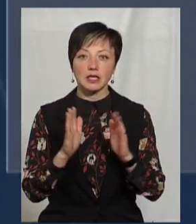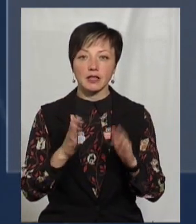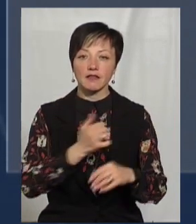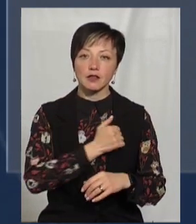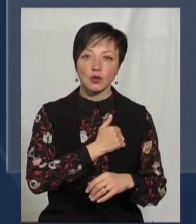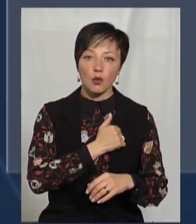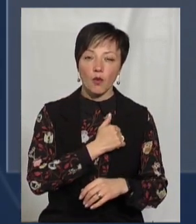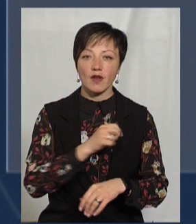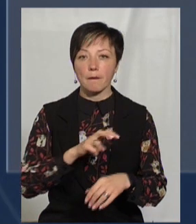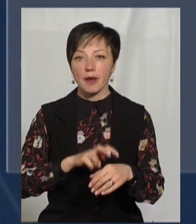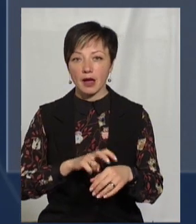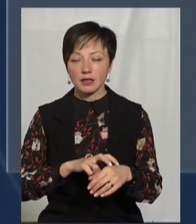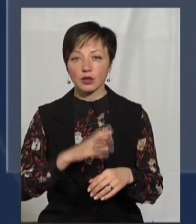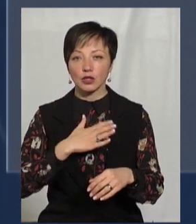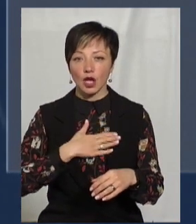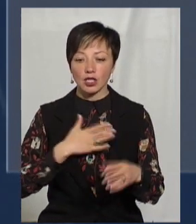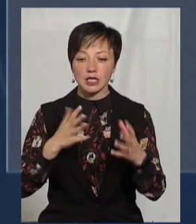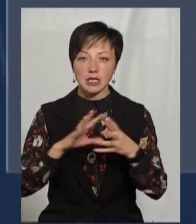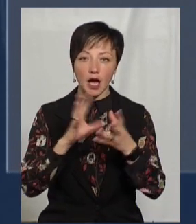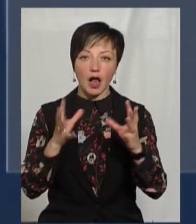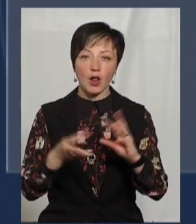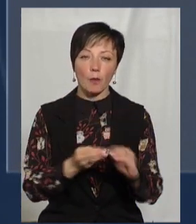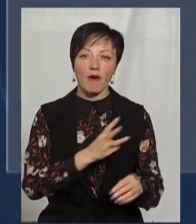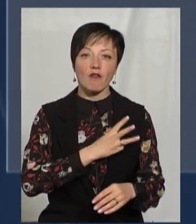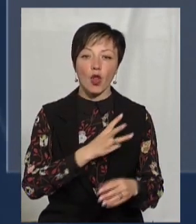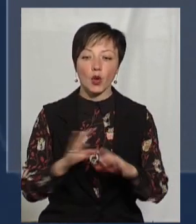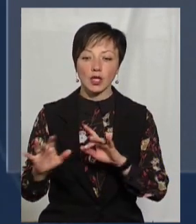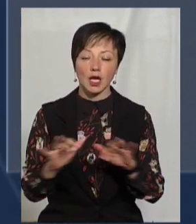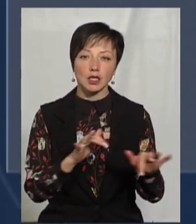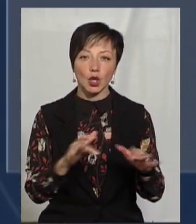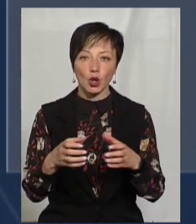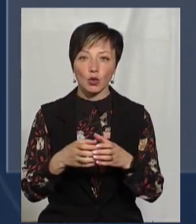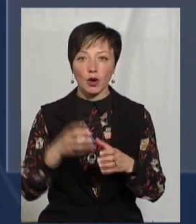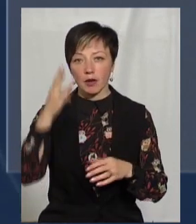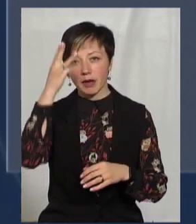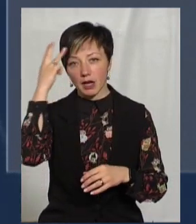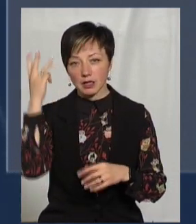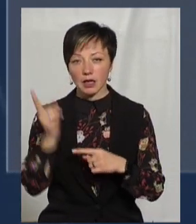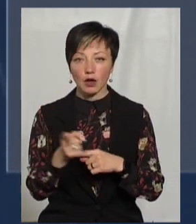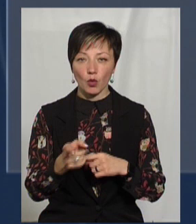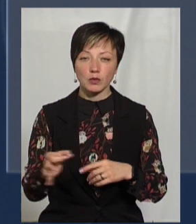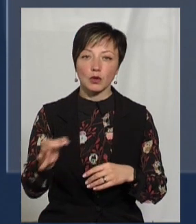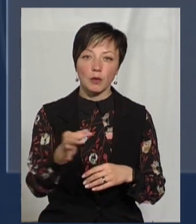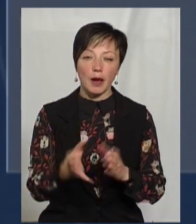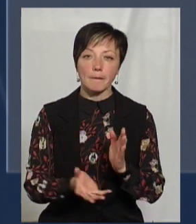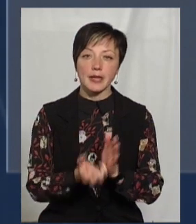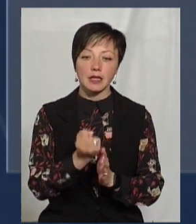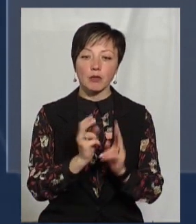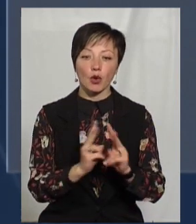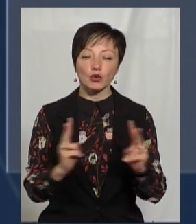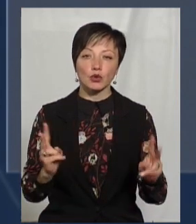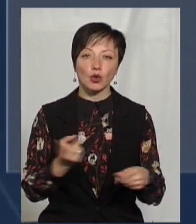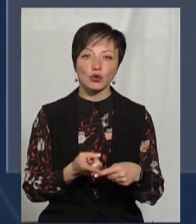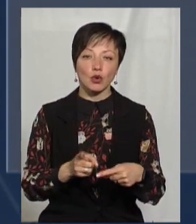військові та медики, наш загалом волонтерський рух в місті Хмельницькому, Тернопільській області підтримує тих, хто